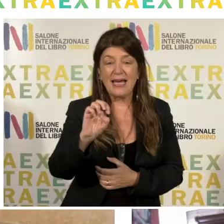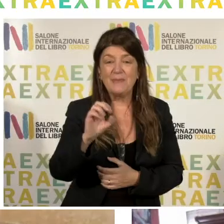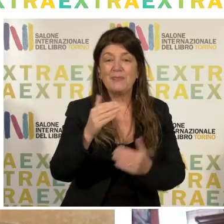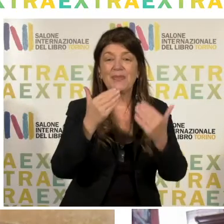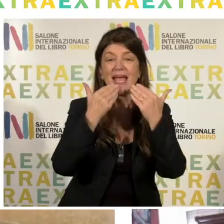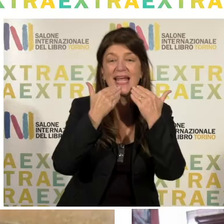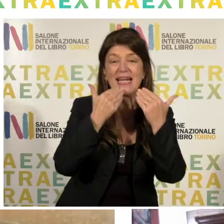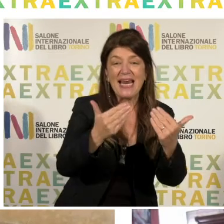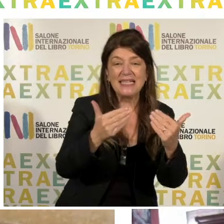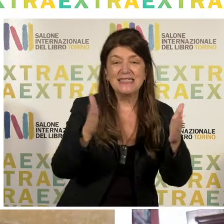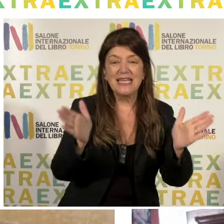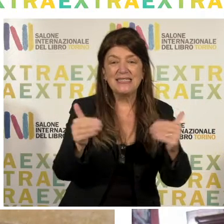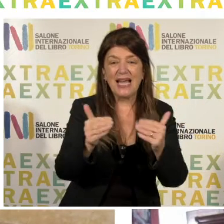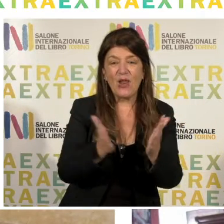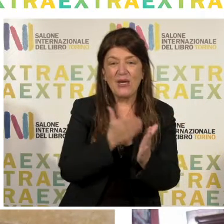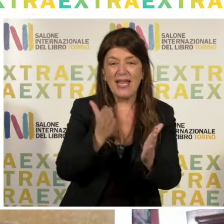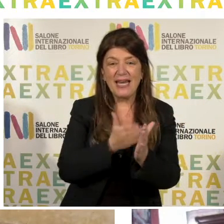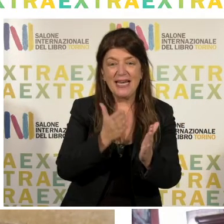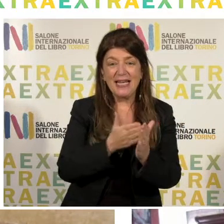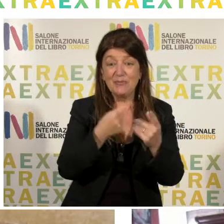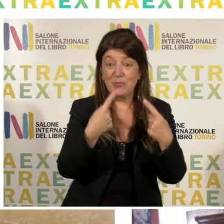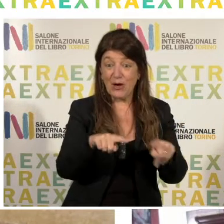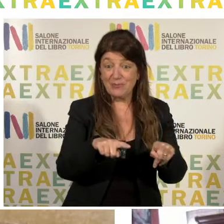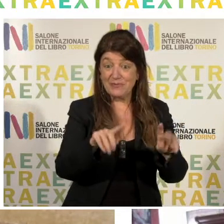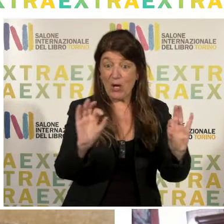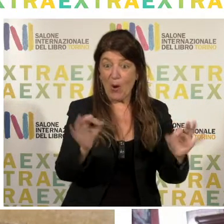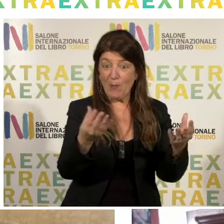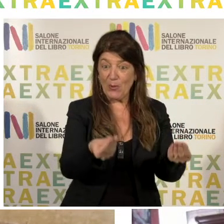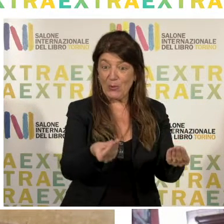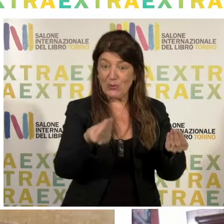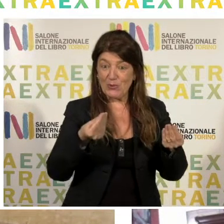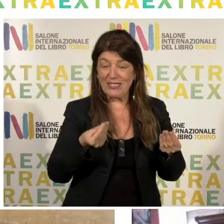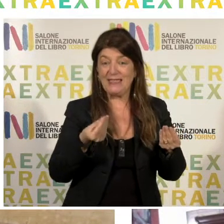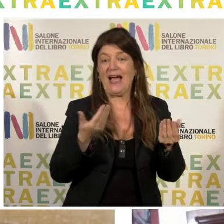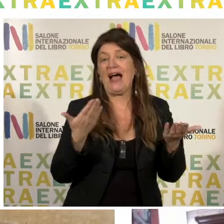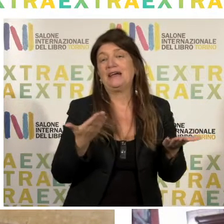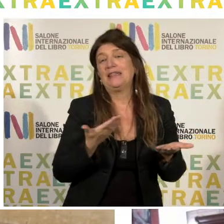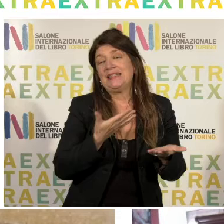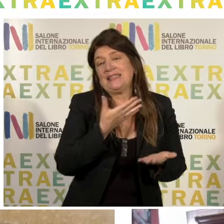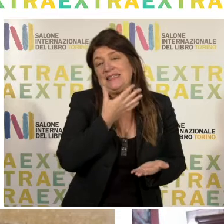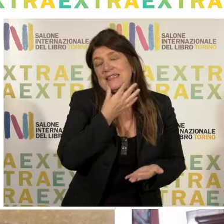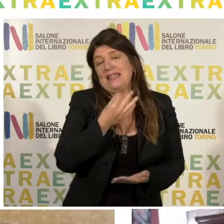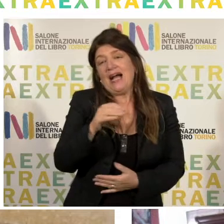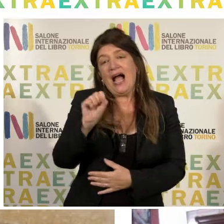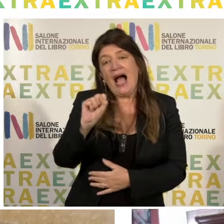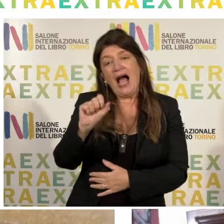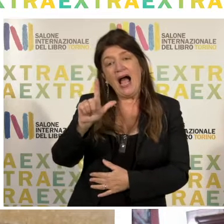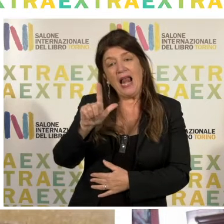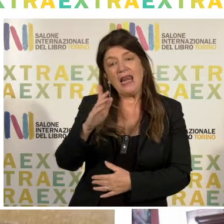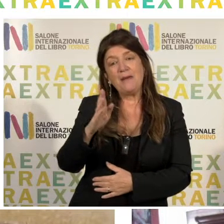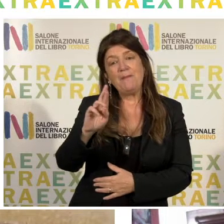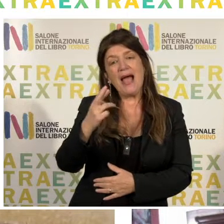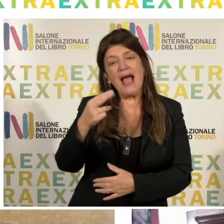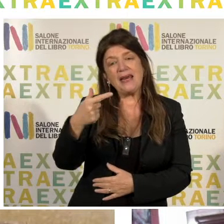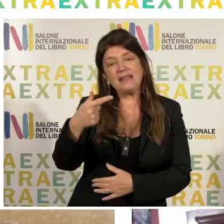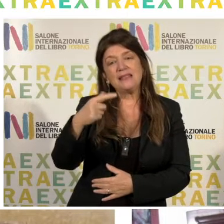Salone del Libro per questa opportunità. Albert Camus è morto 60